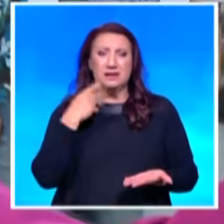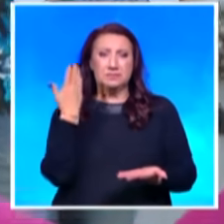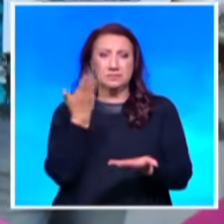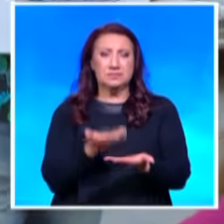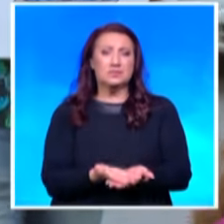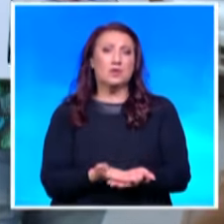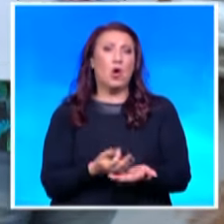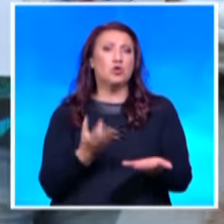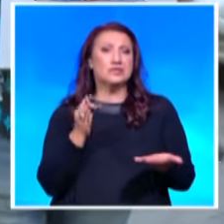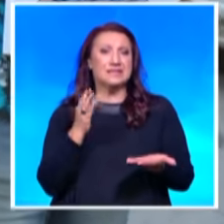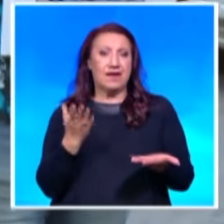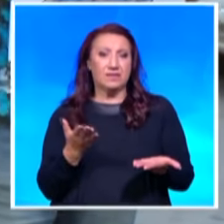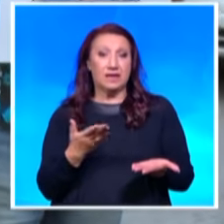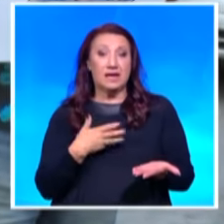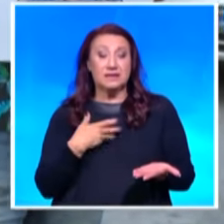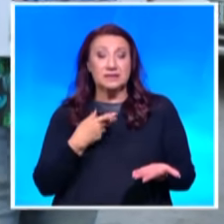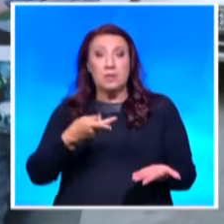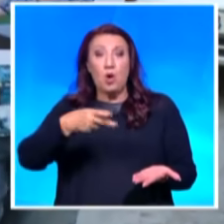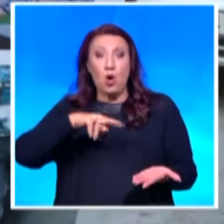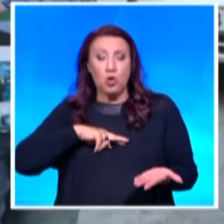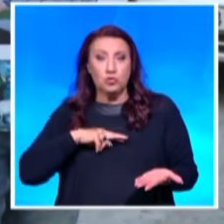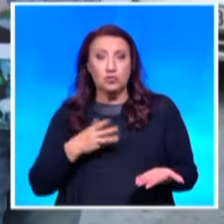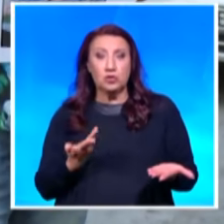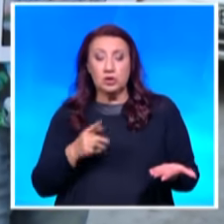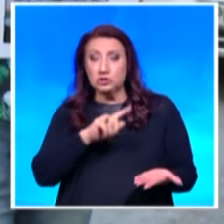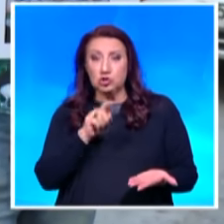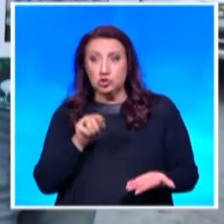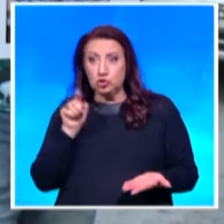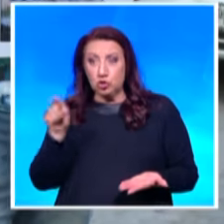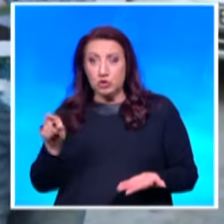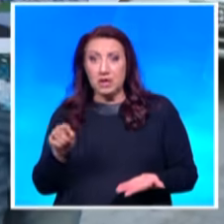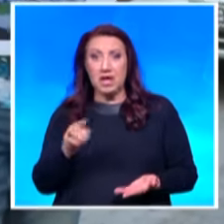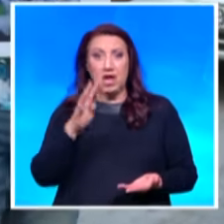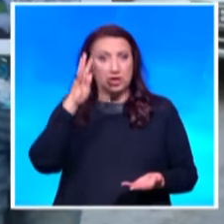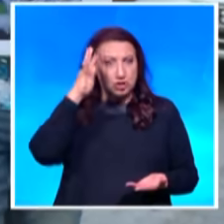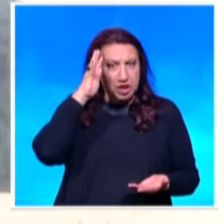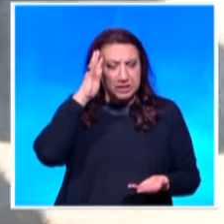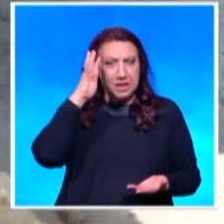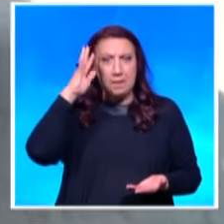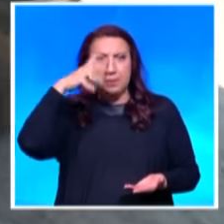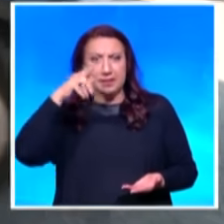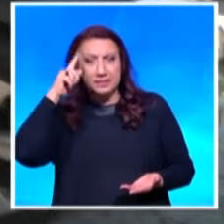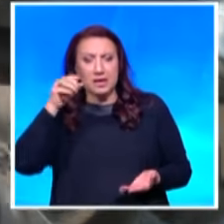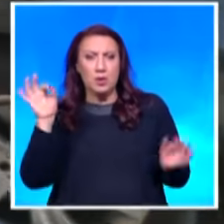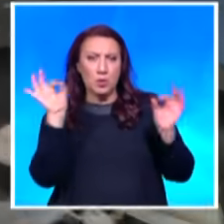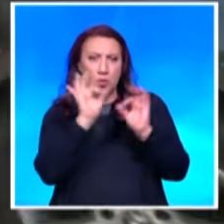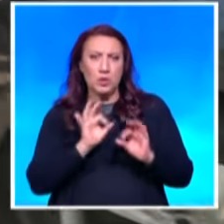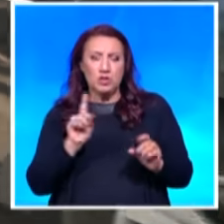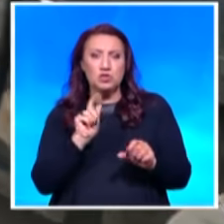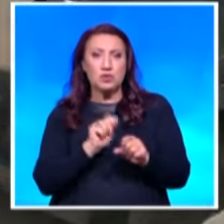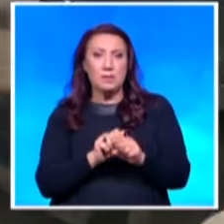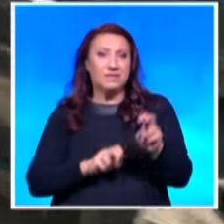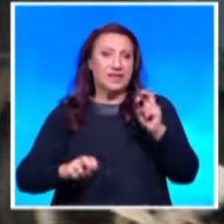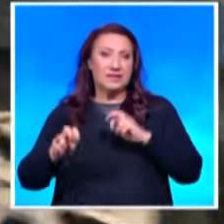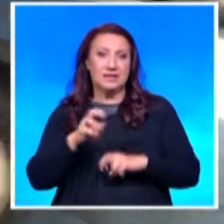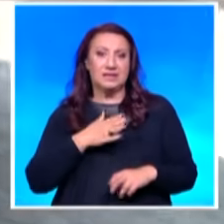защо 4-5 дни те нищо не направиха да търсят нашия Митко. С протестиращите се срещна